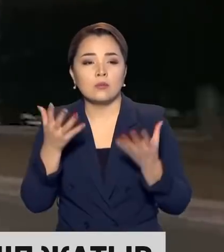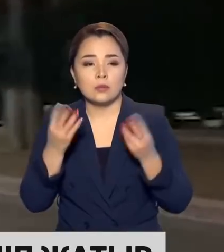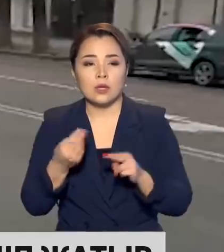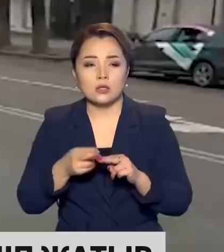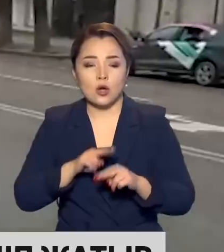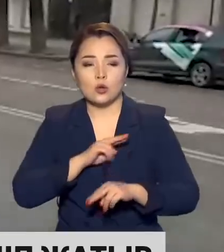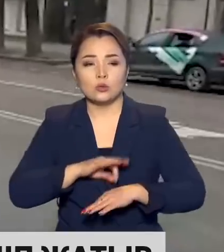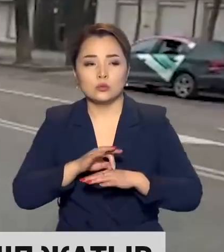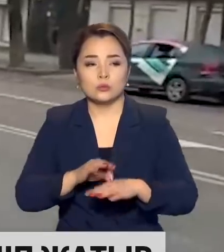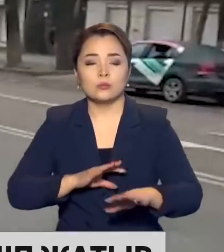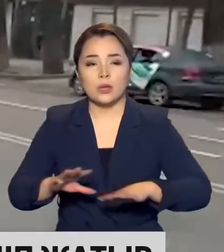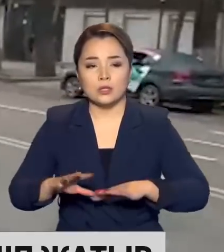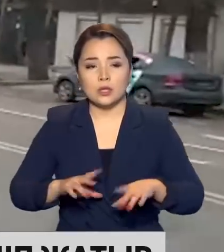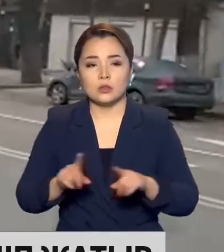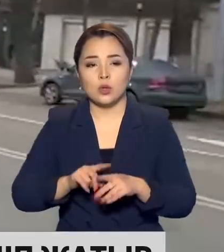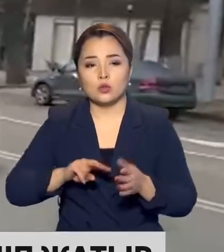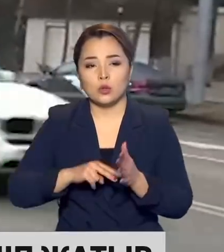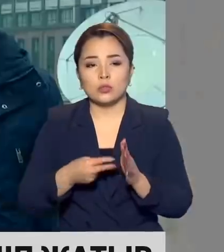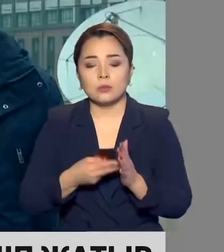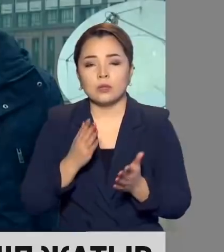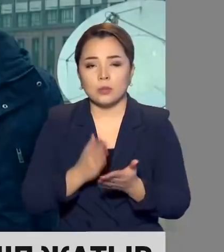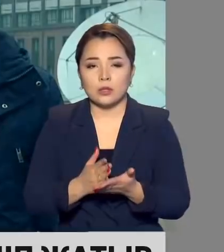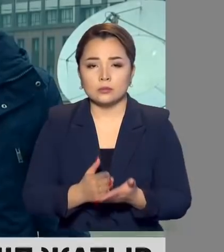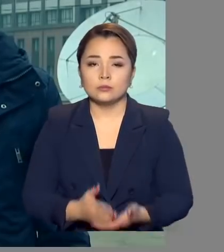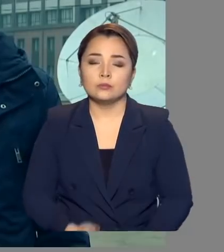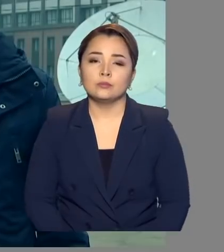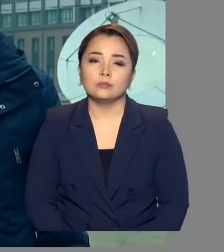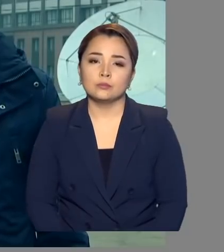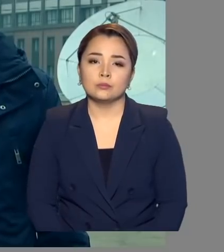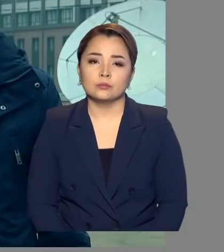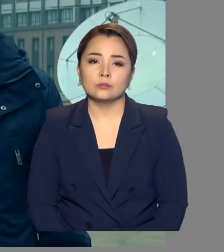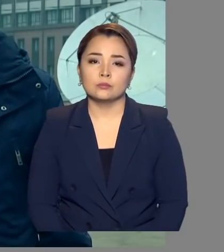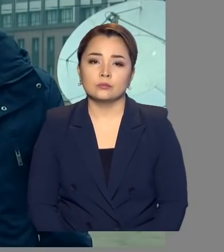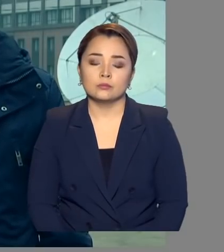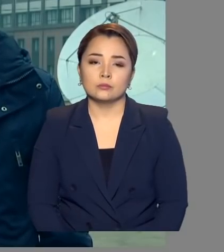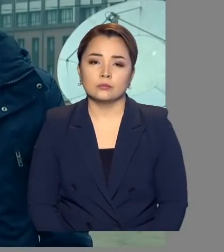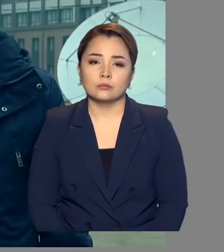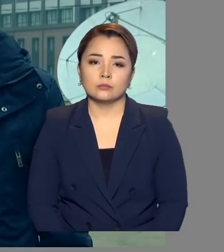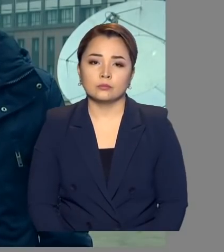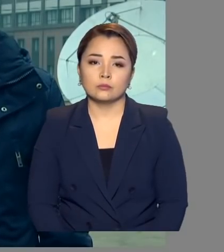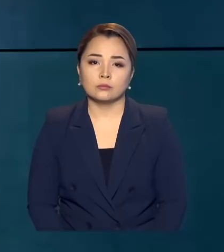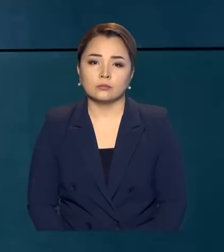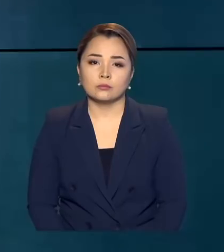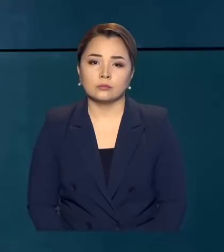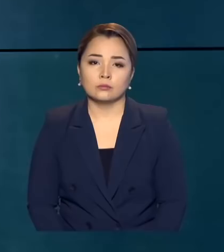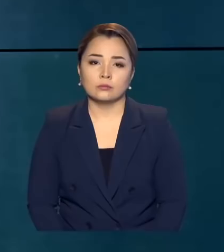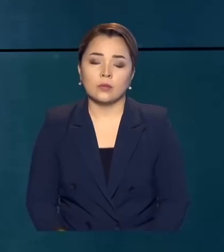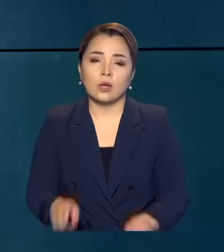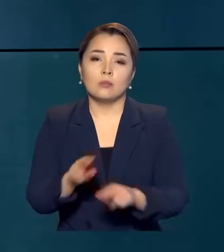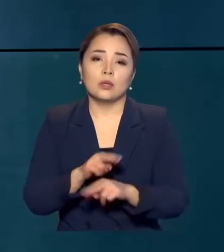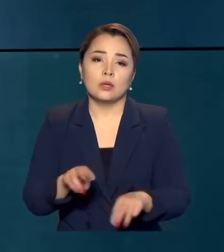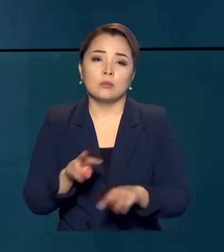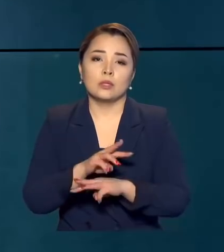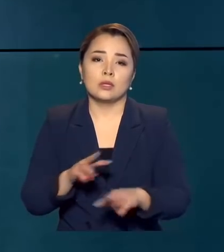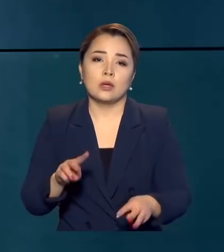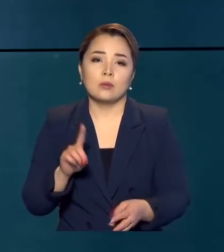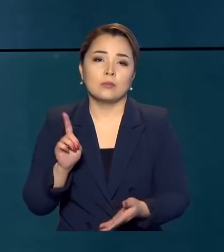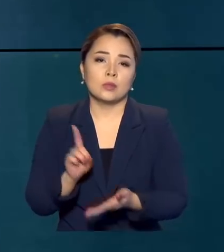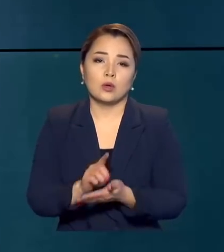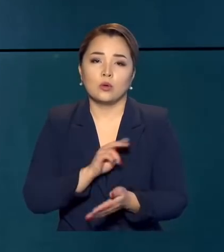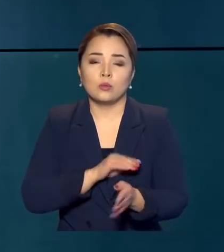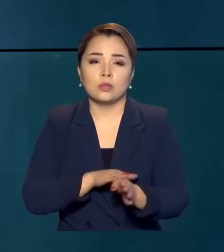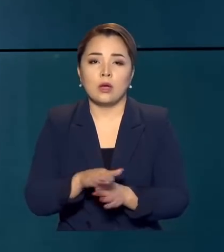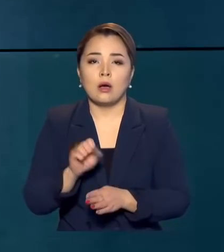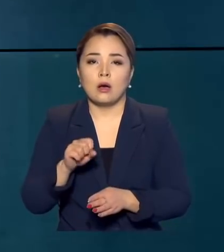базарлар жұмысын бастайды деп жоспарланған. Армангүл. Рахмет, Қуан. Премьер-министрдің міндетін атқарушы